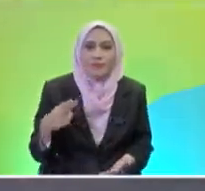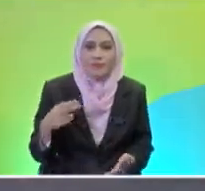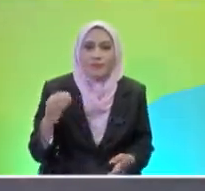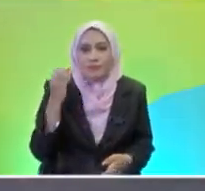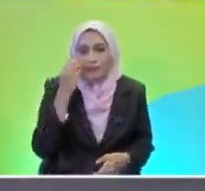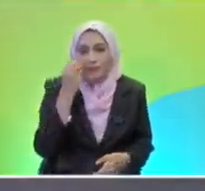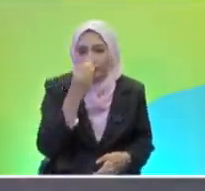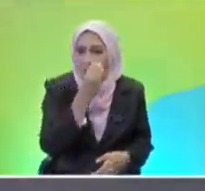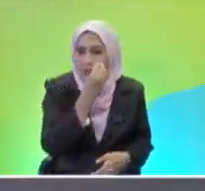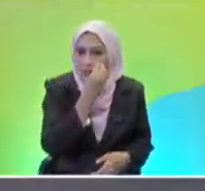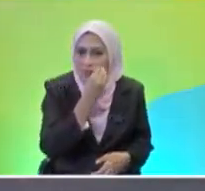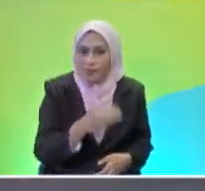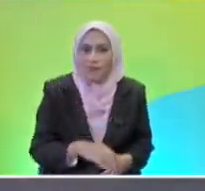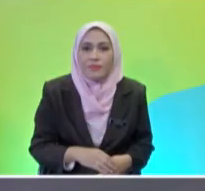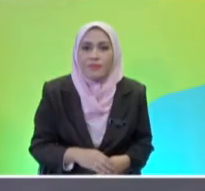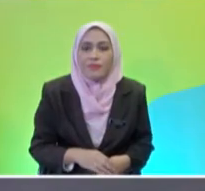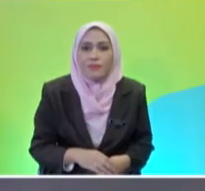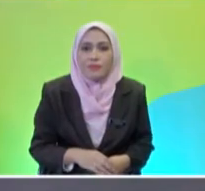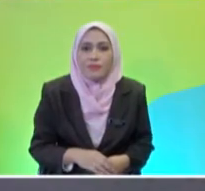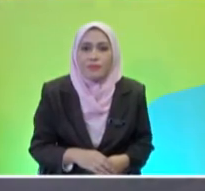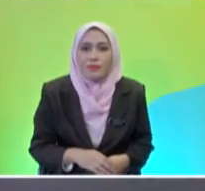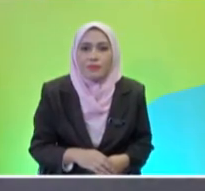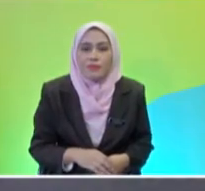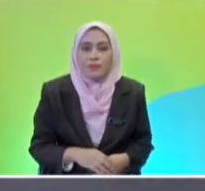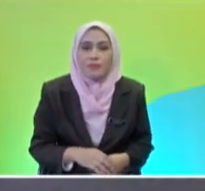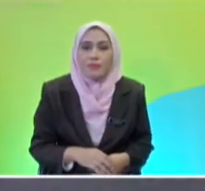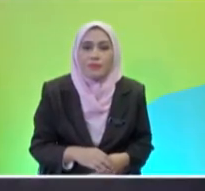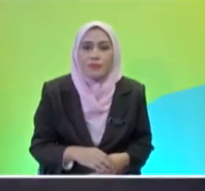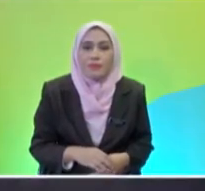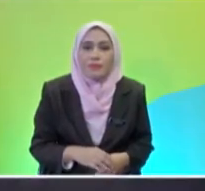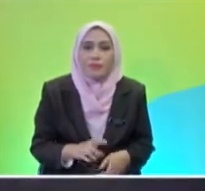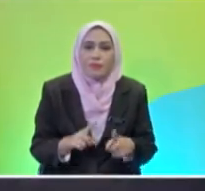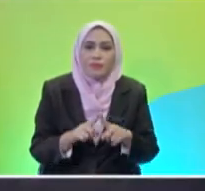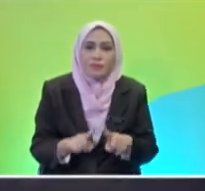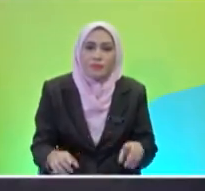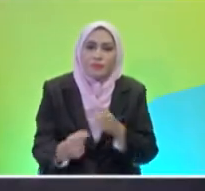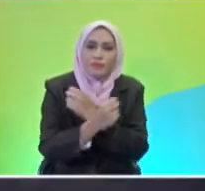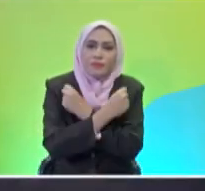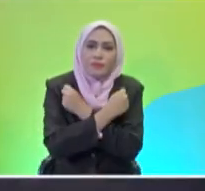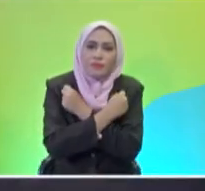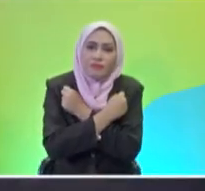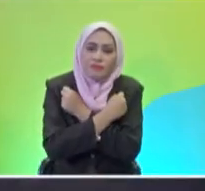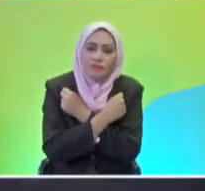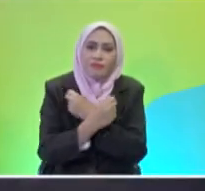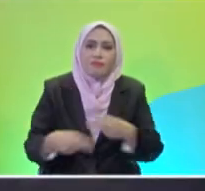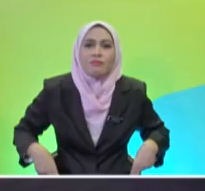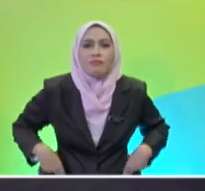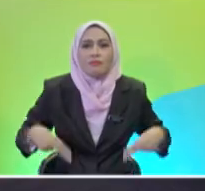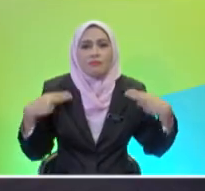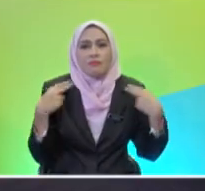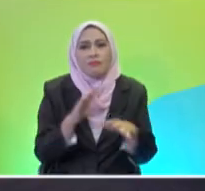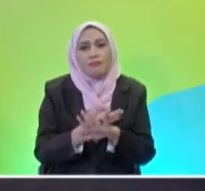bunga. Last kali kita kena lengkapkan. Tapi sayang hidup